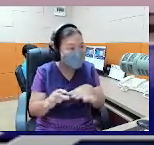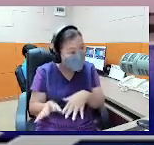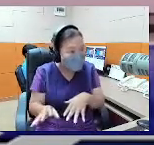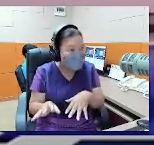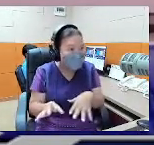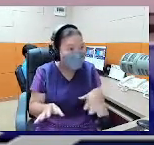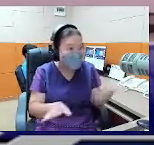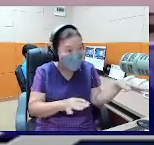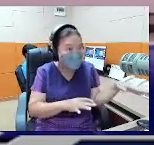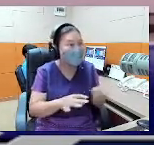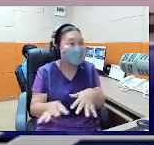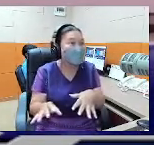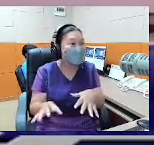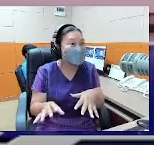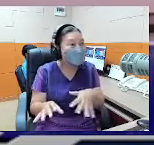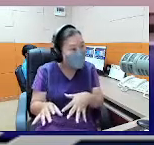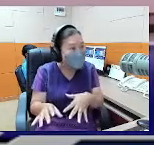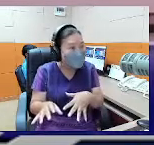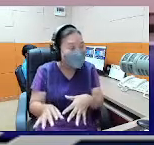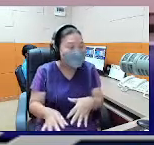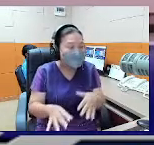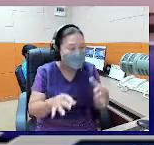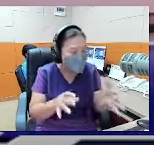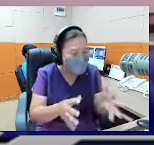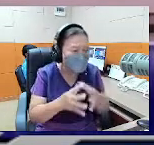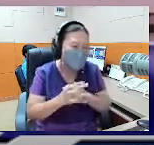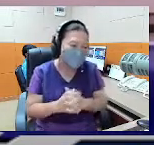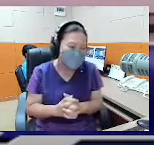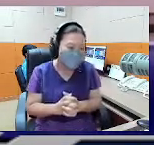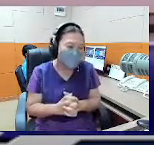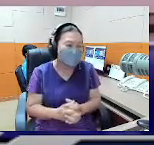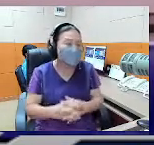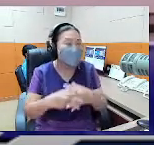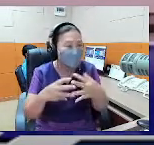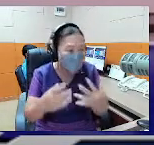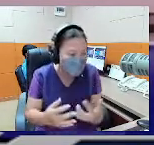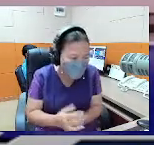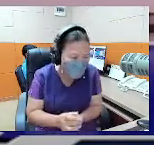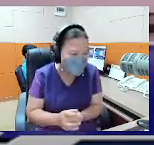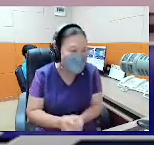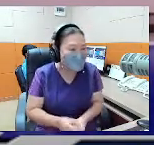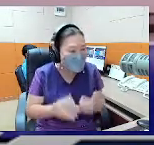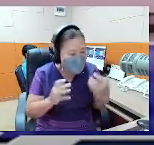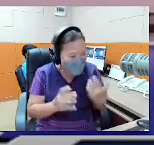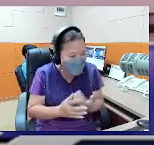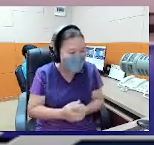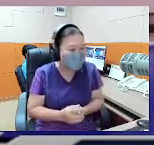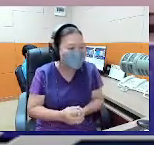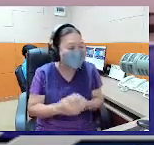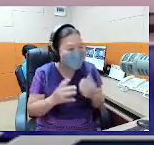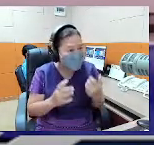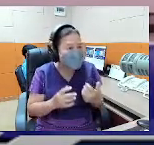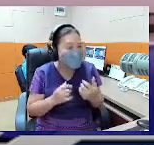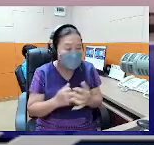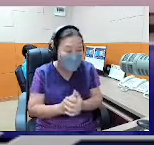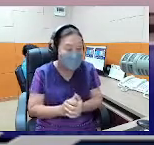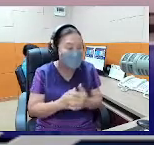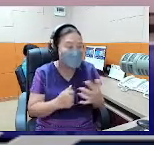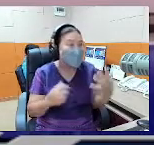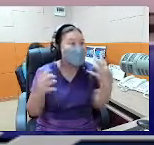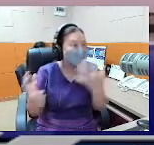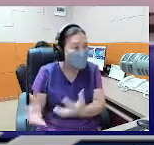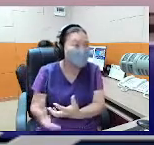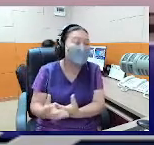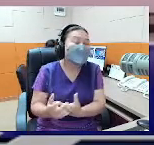ดรับนักศึกษาใหม่ระบบ TCAT กันเรียบร้อยทีนี้ของสวนดุสิตล่ะคะสำหรับหลักสูตรการจัดการบัณฑิตกลุ่มวิชาการจัดการ